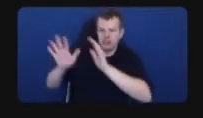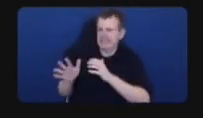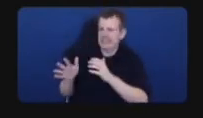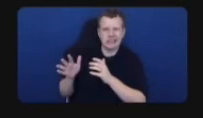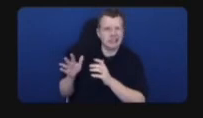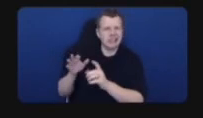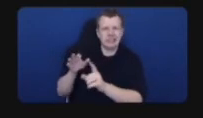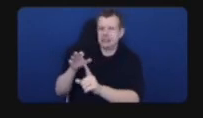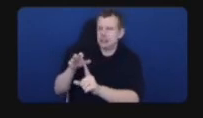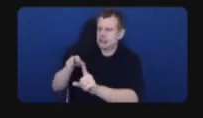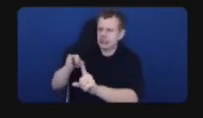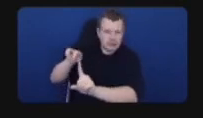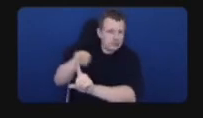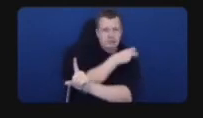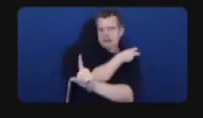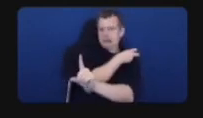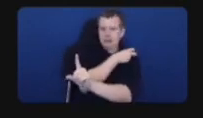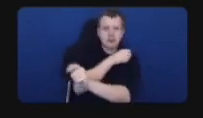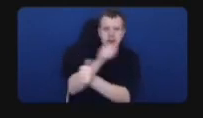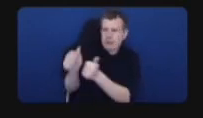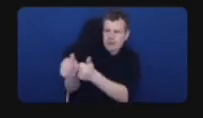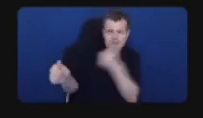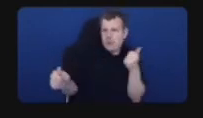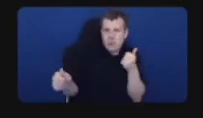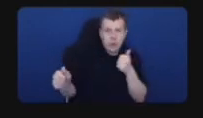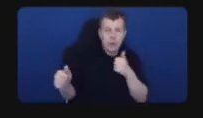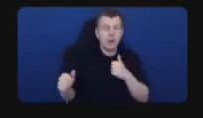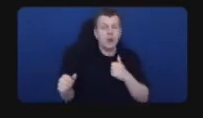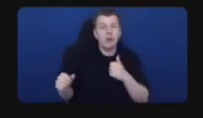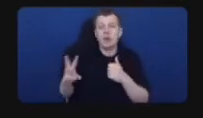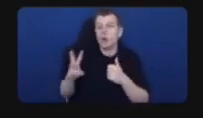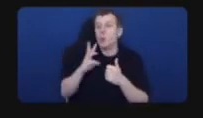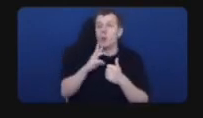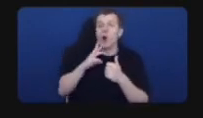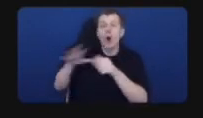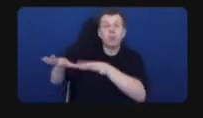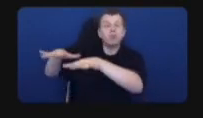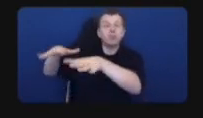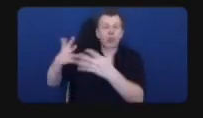所以你要尽量避免水灾。